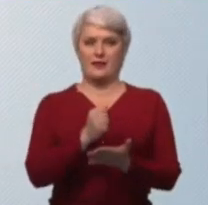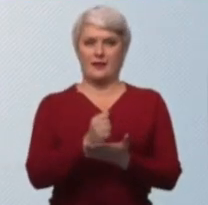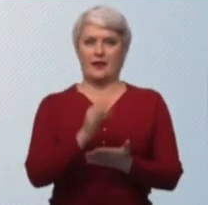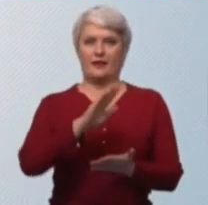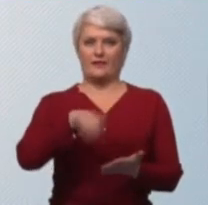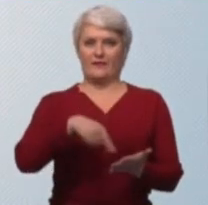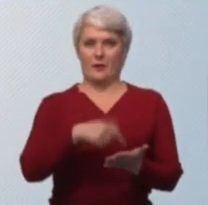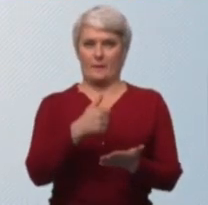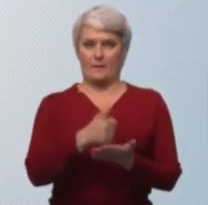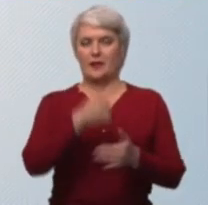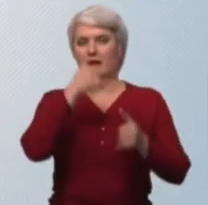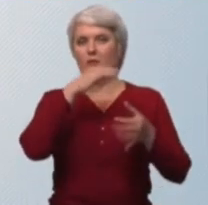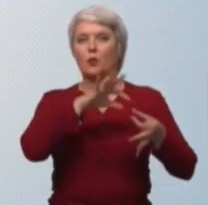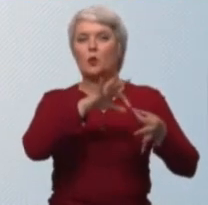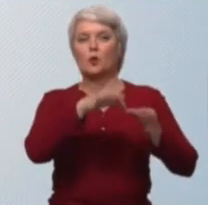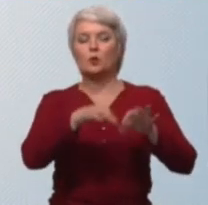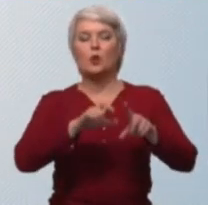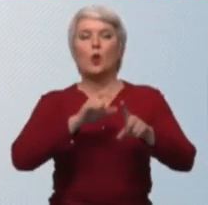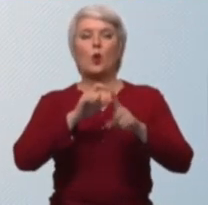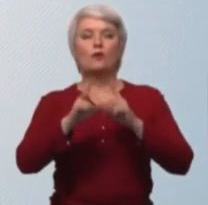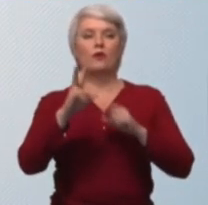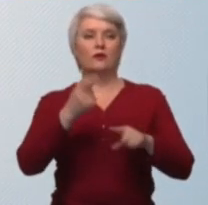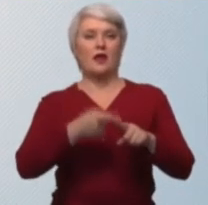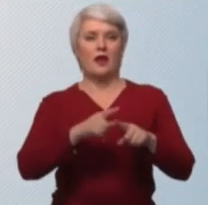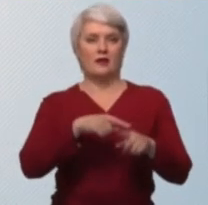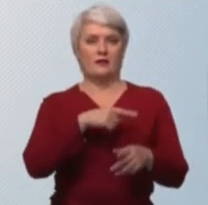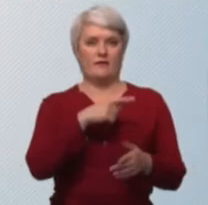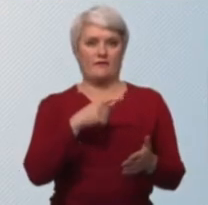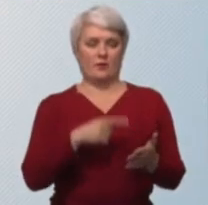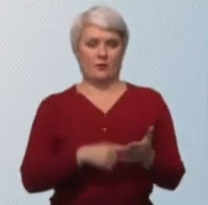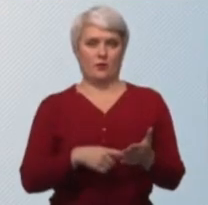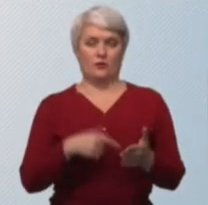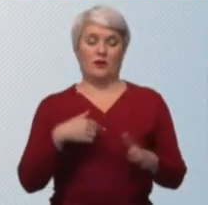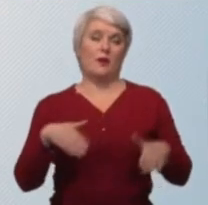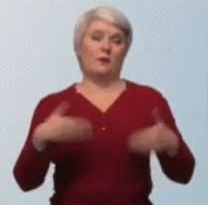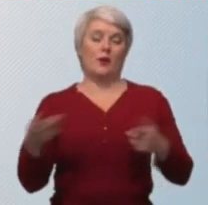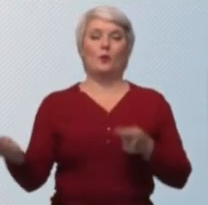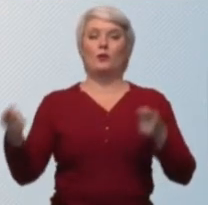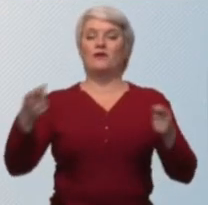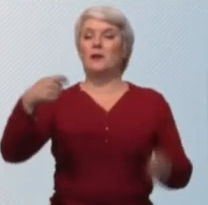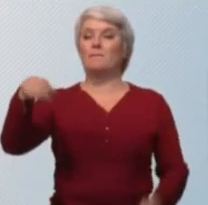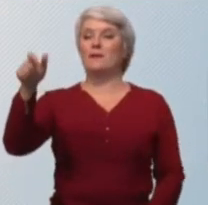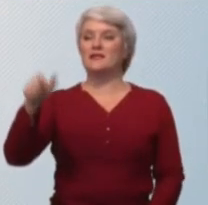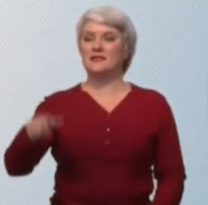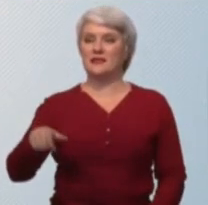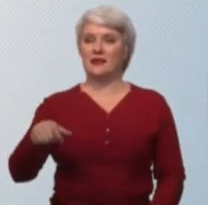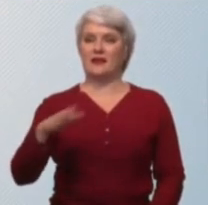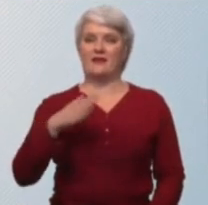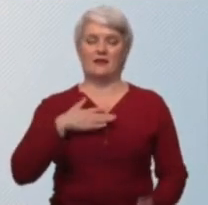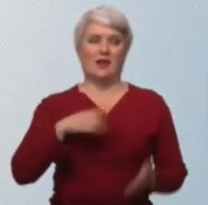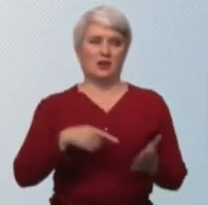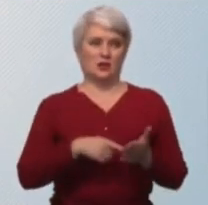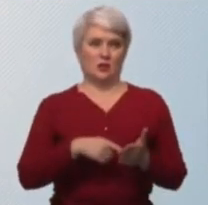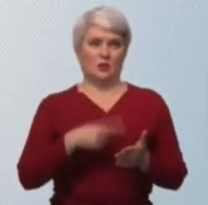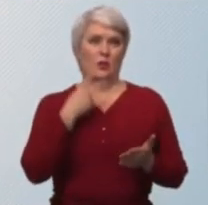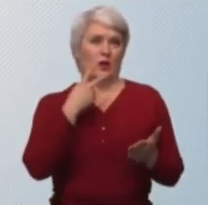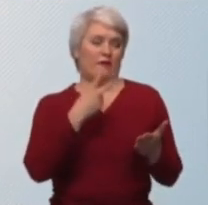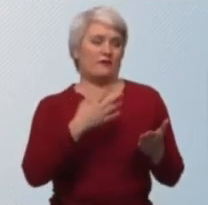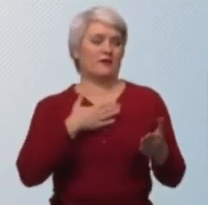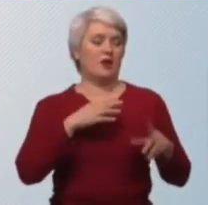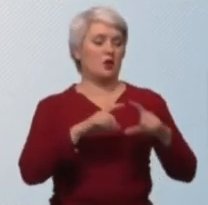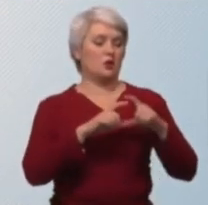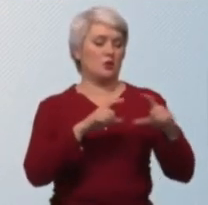при визите президента в наш город он посещал одну из школ и сказал, что все школы должны быть такого уровня, как